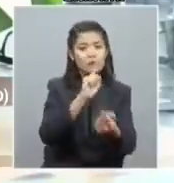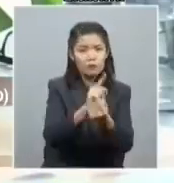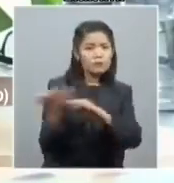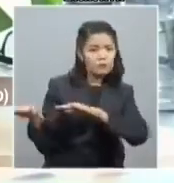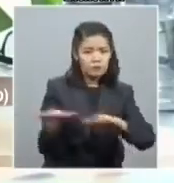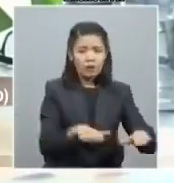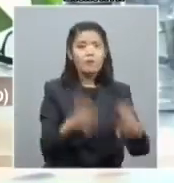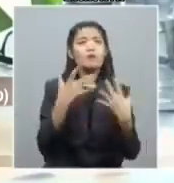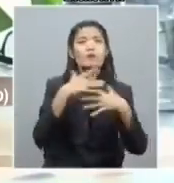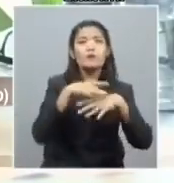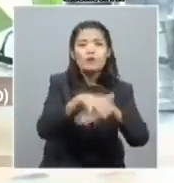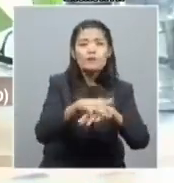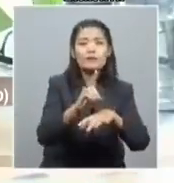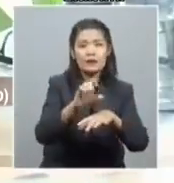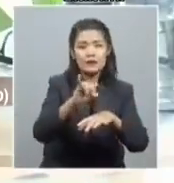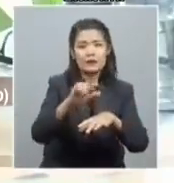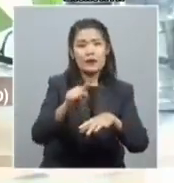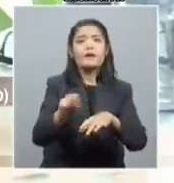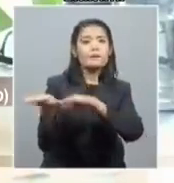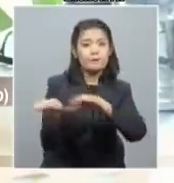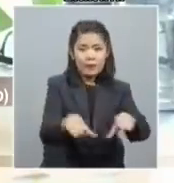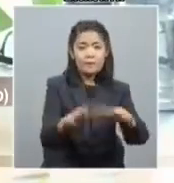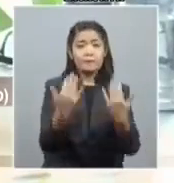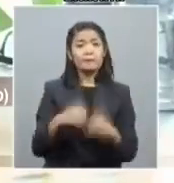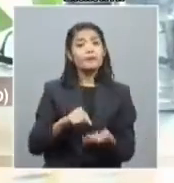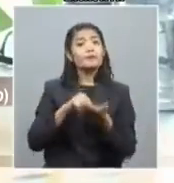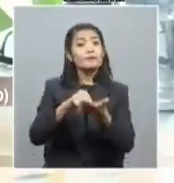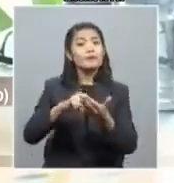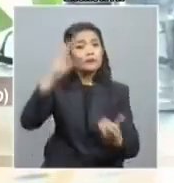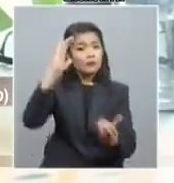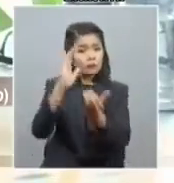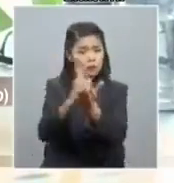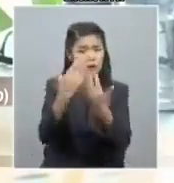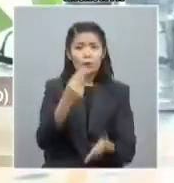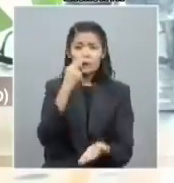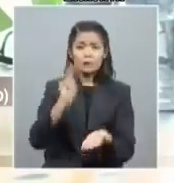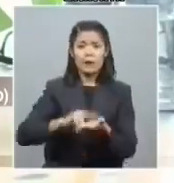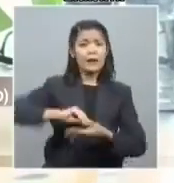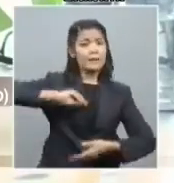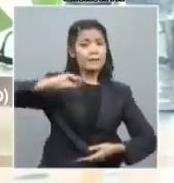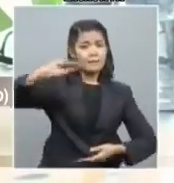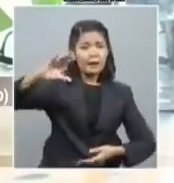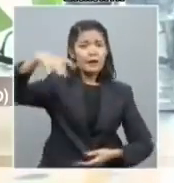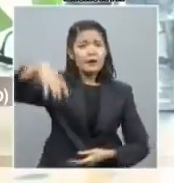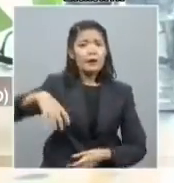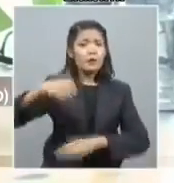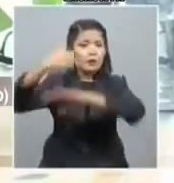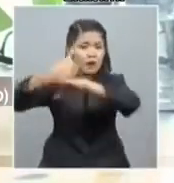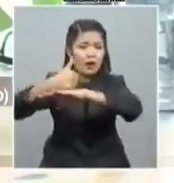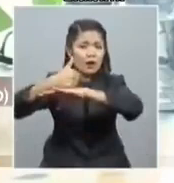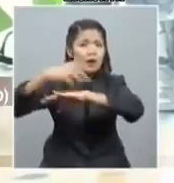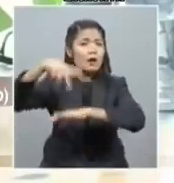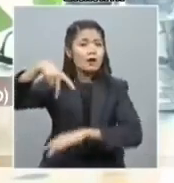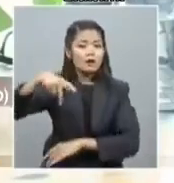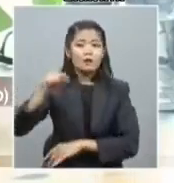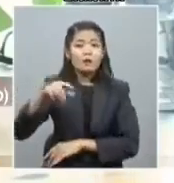ให้ความร่วมมือกับ DSI นอกจากแจ้งความแล้วหัวหน้าชัยวัฒน์ทำหนังสือถึงอธิบดีกรมอุทยานนะครับคุณธัญญาเ